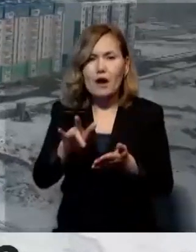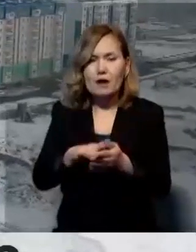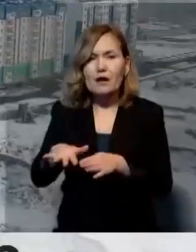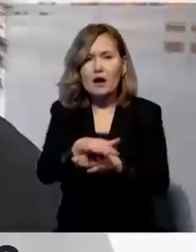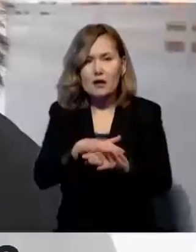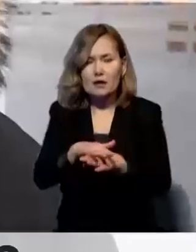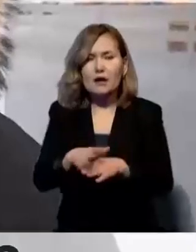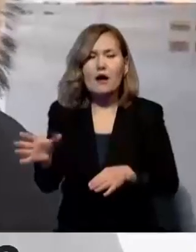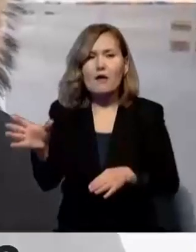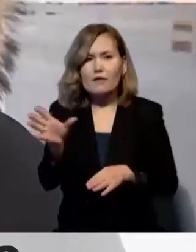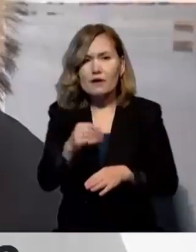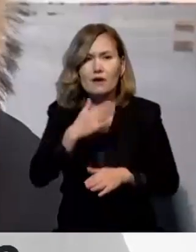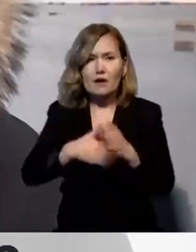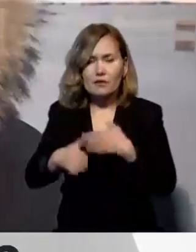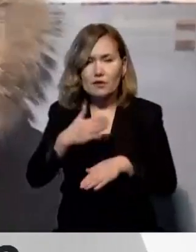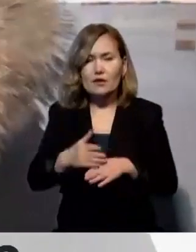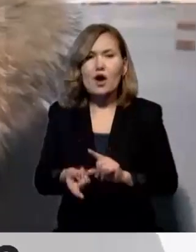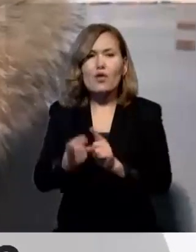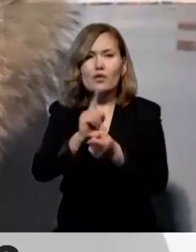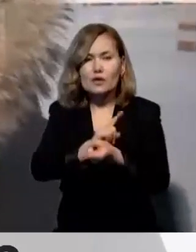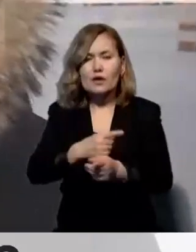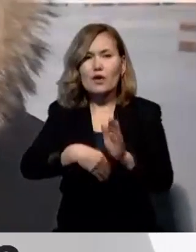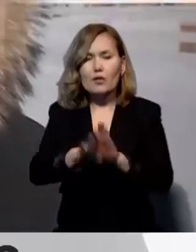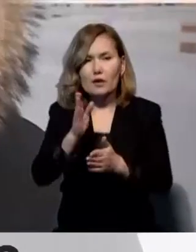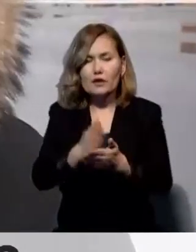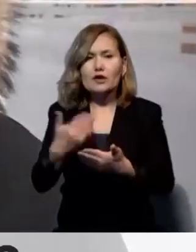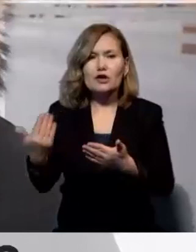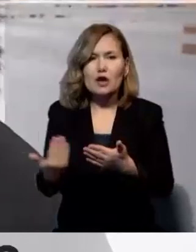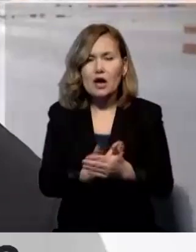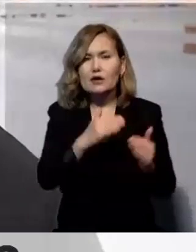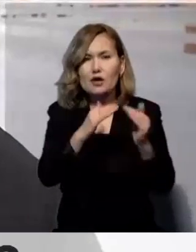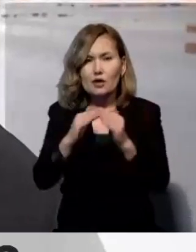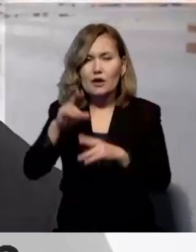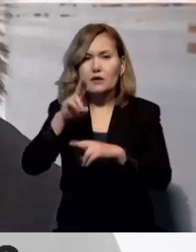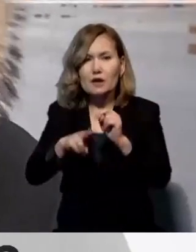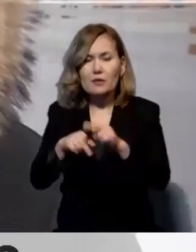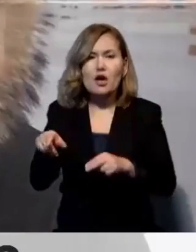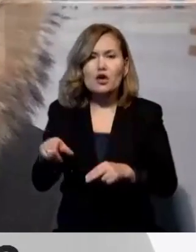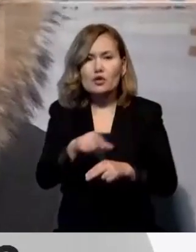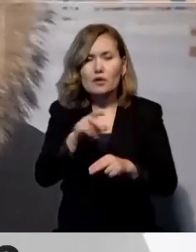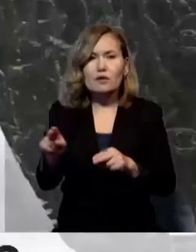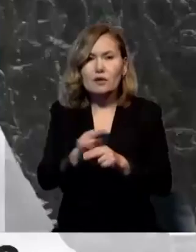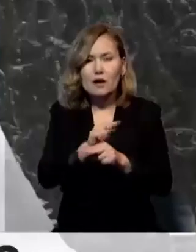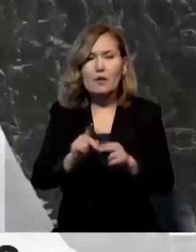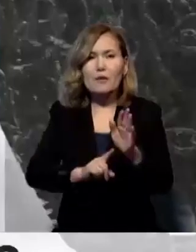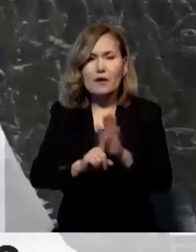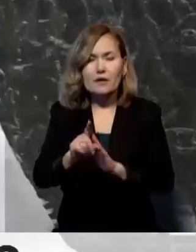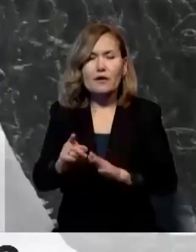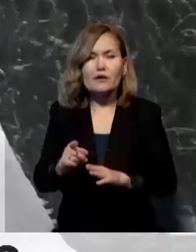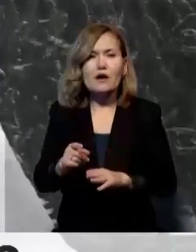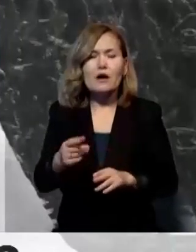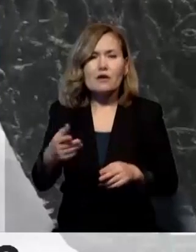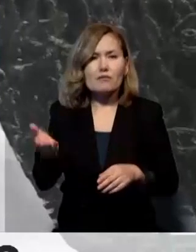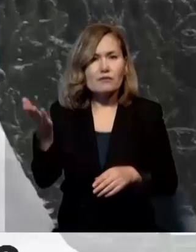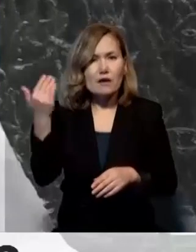атап өтті. Өзгерістер байқалады, жаңадан стройк салып жатыр, міне жол жасап жатыр, бәрін жасап жатыр, бұрынғыдай емес,